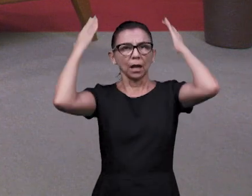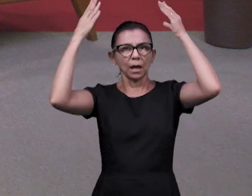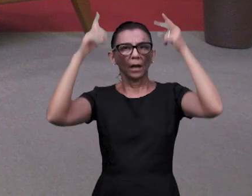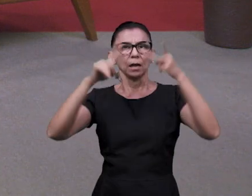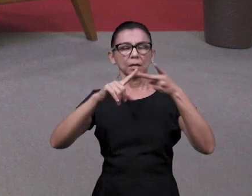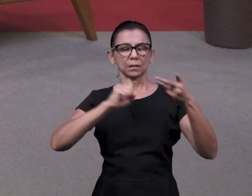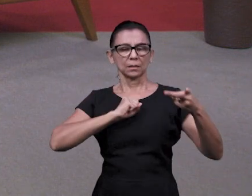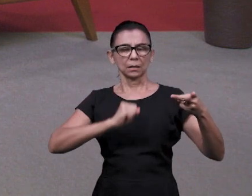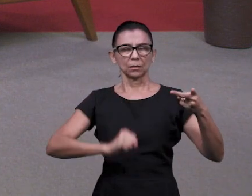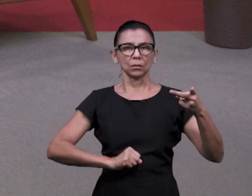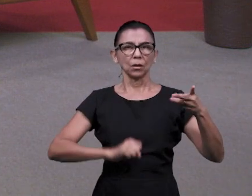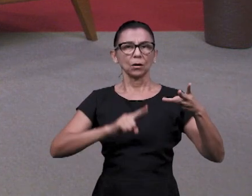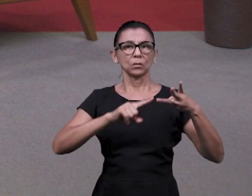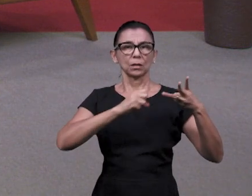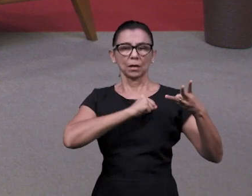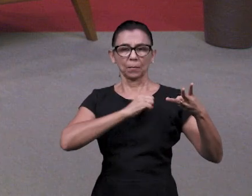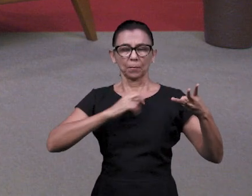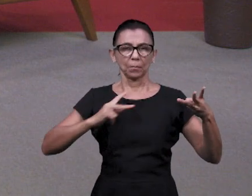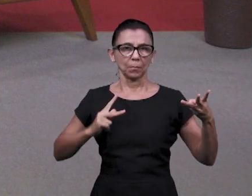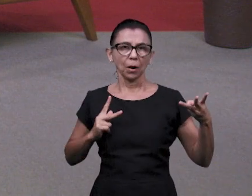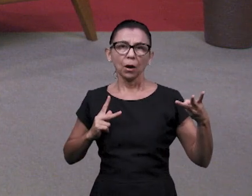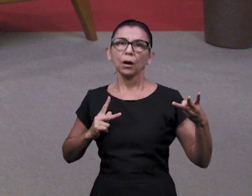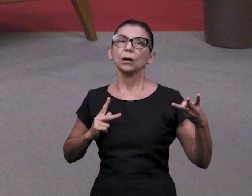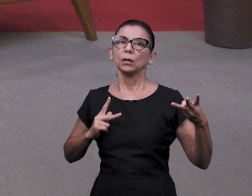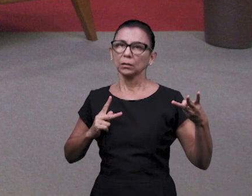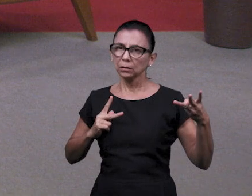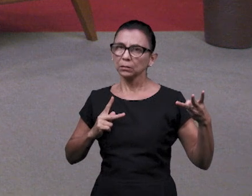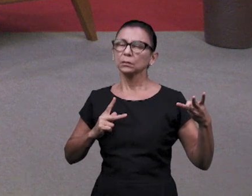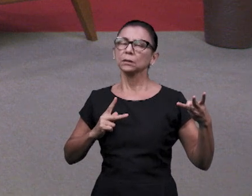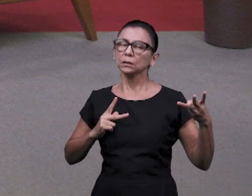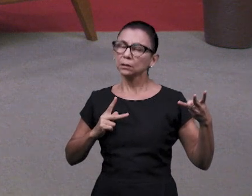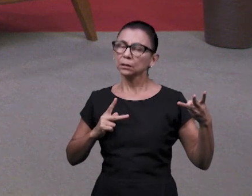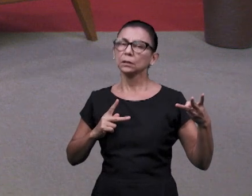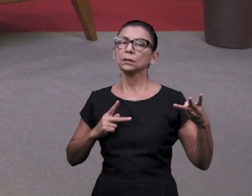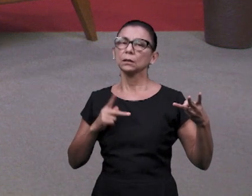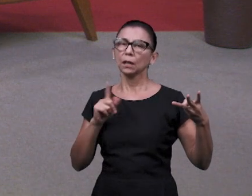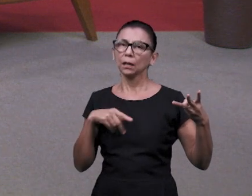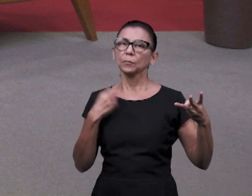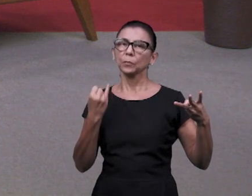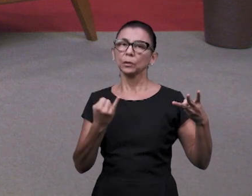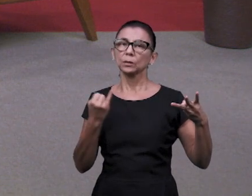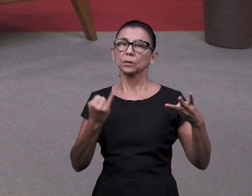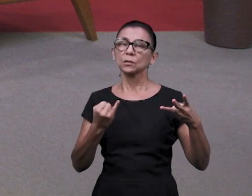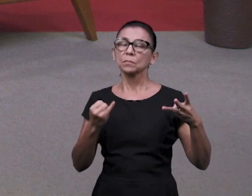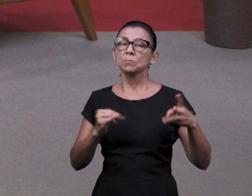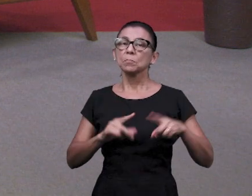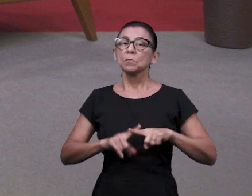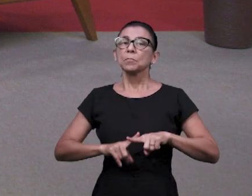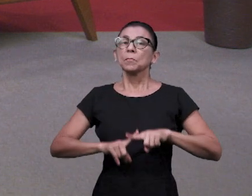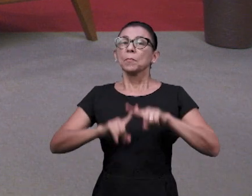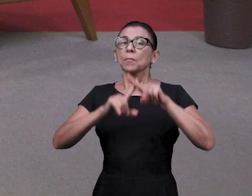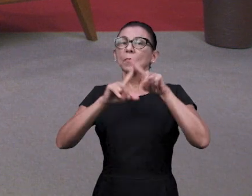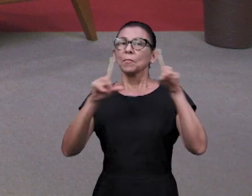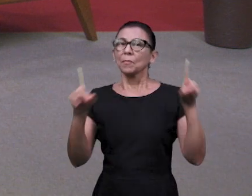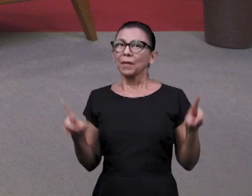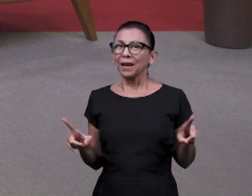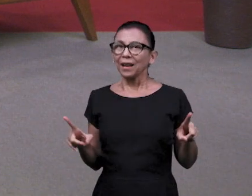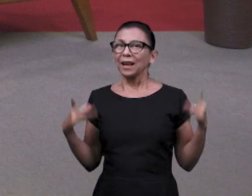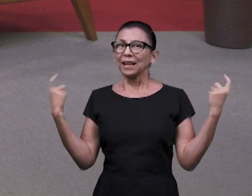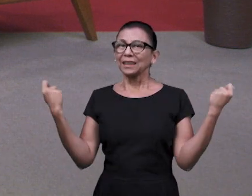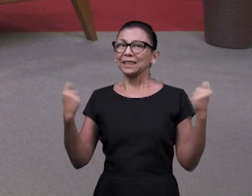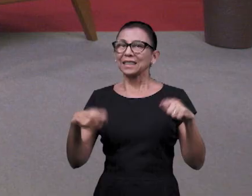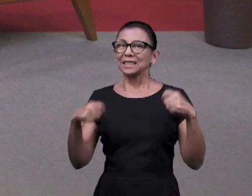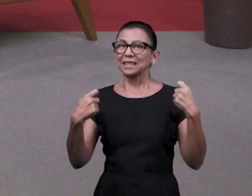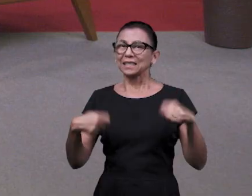apôtres. Maintenant, nous avons besoin, beaucoup plus que tout cela, d'une action qui vient